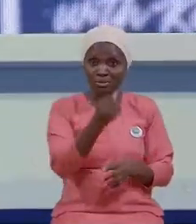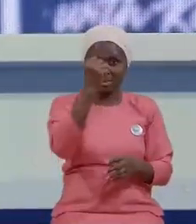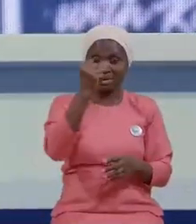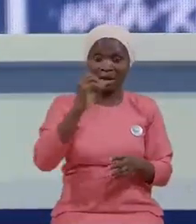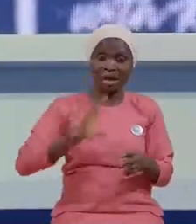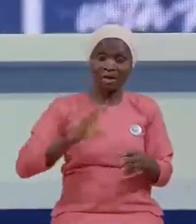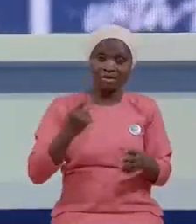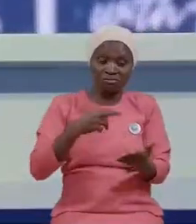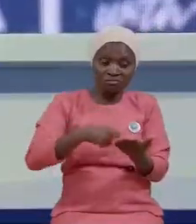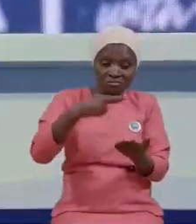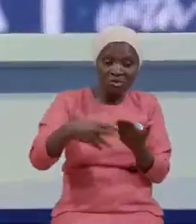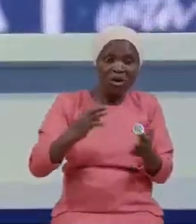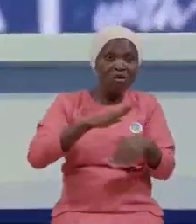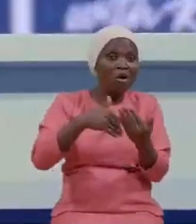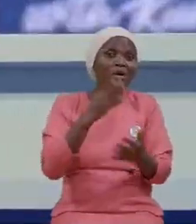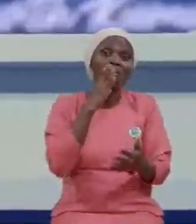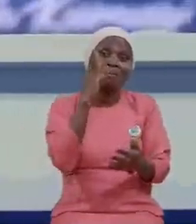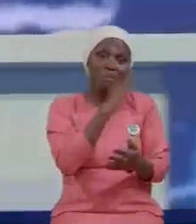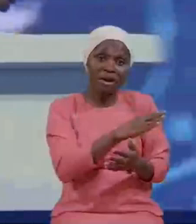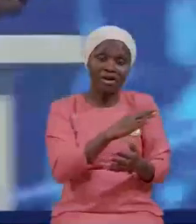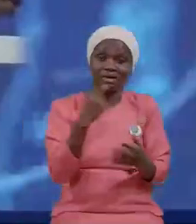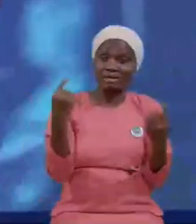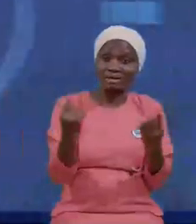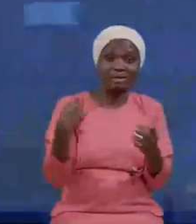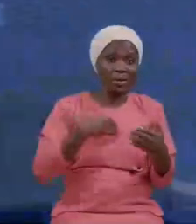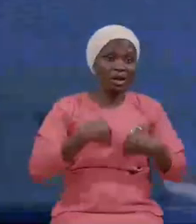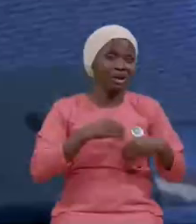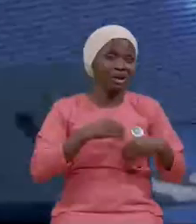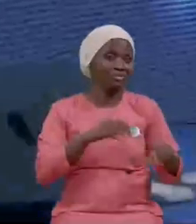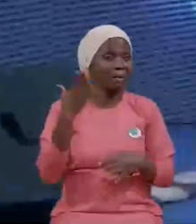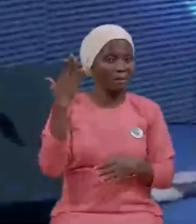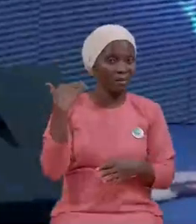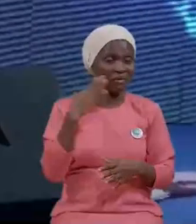Ôter les conséquences de tout le mal que nous avions commis.